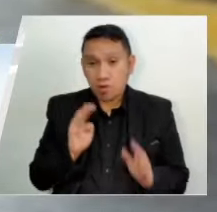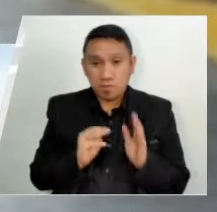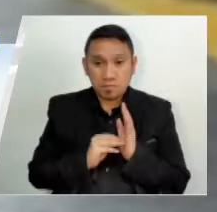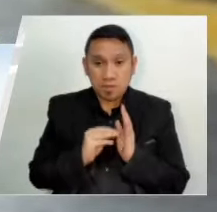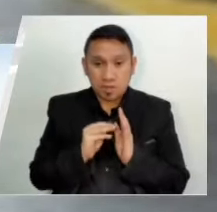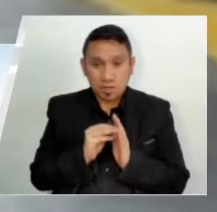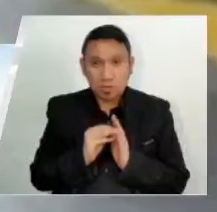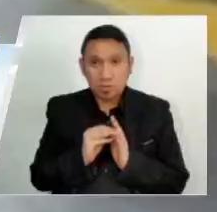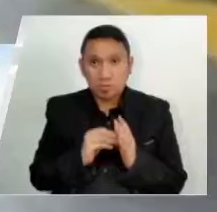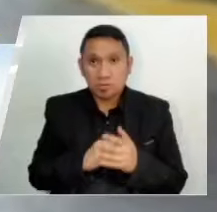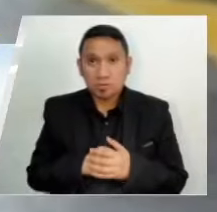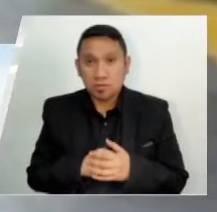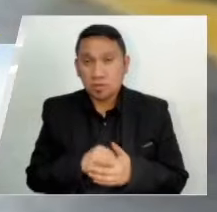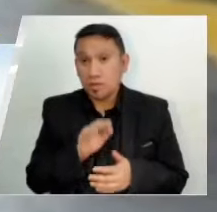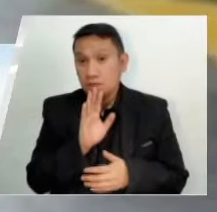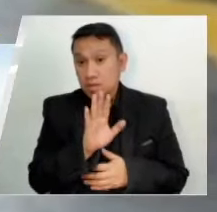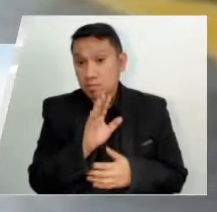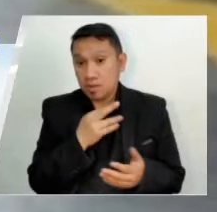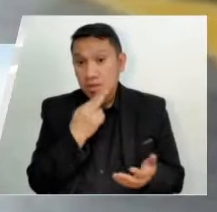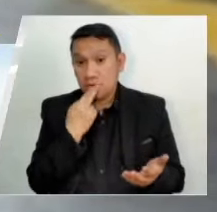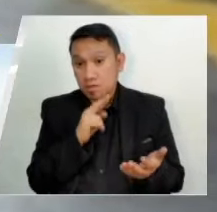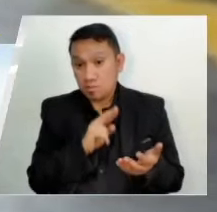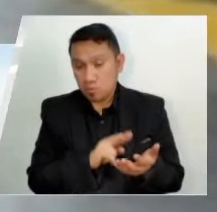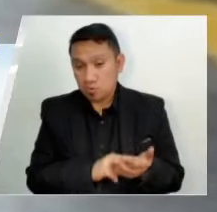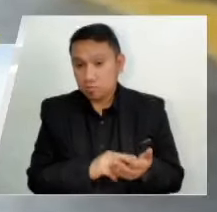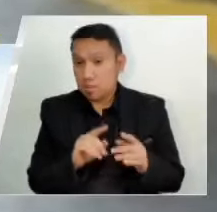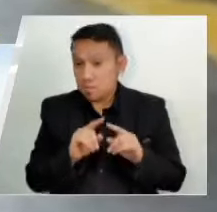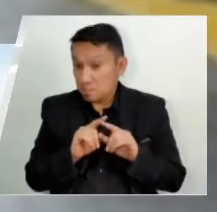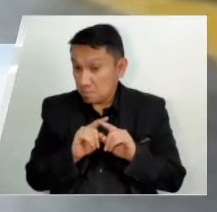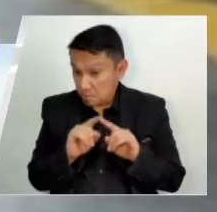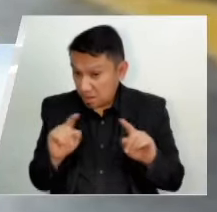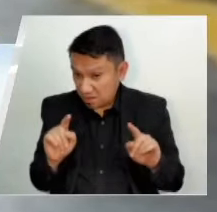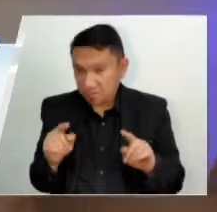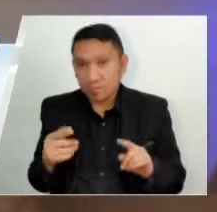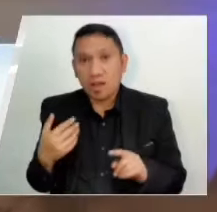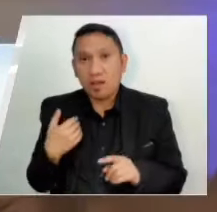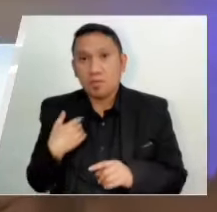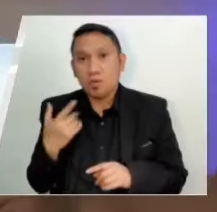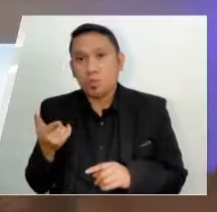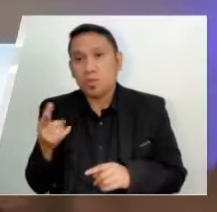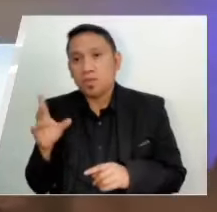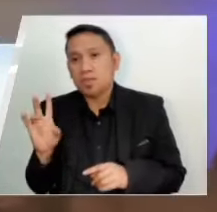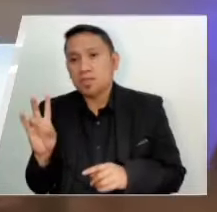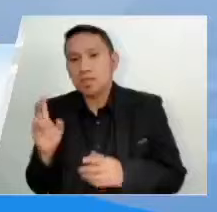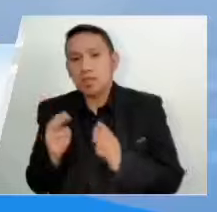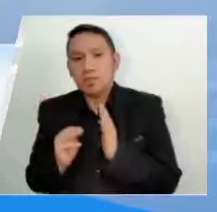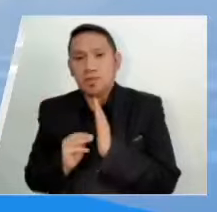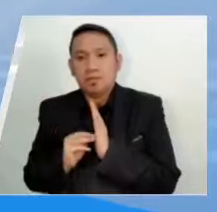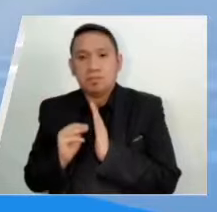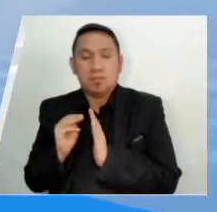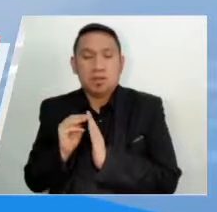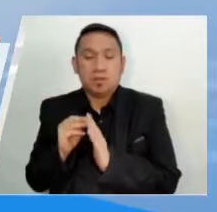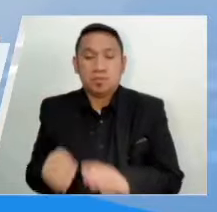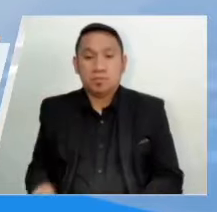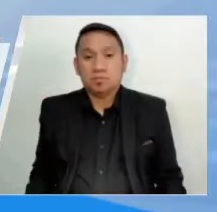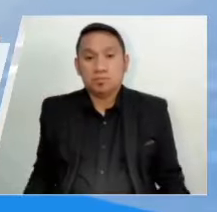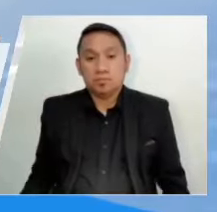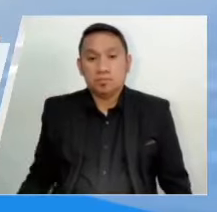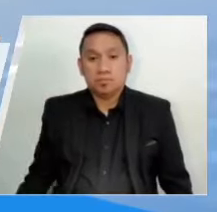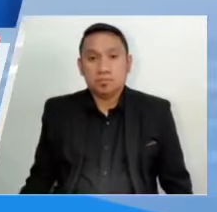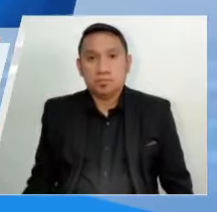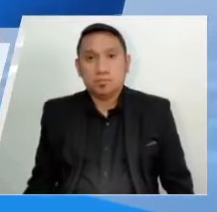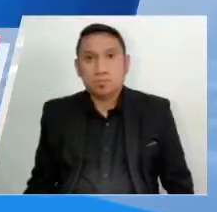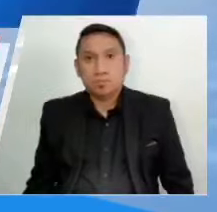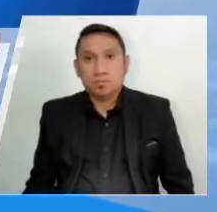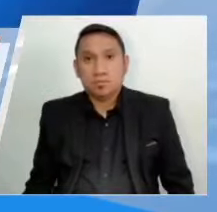ng mga pulis sa kanilang report. Yun pala, meron pang 27 million. When you bring or dalin mo